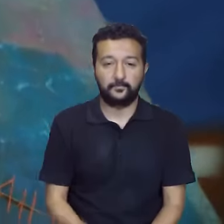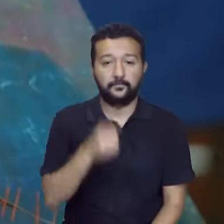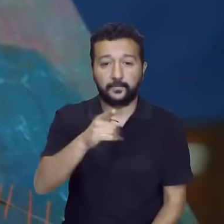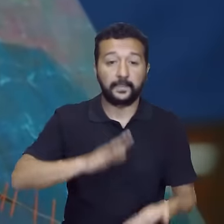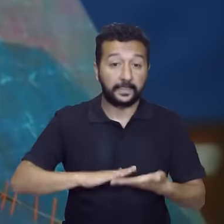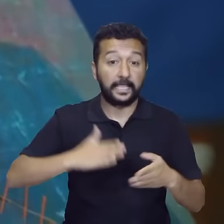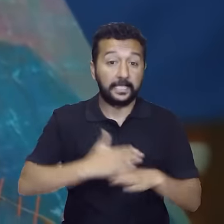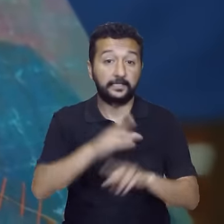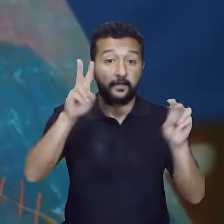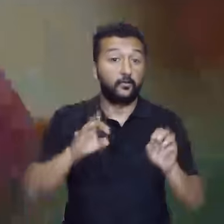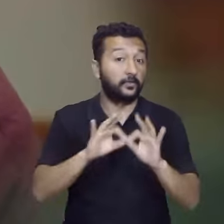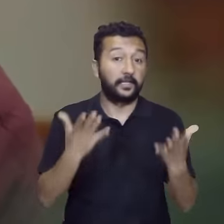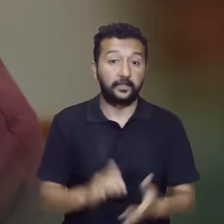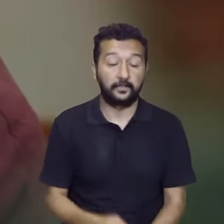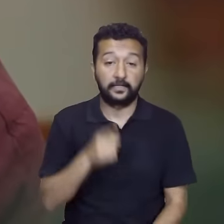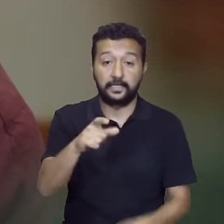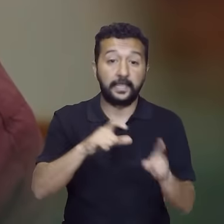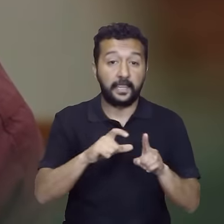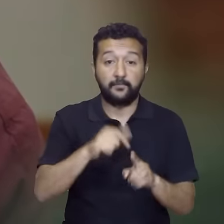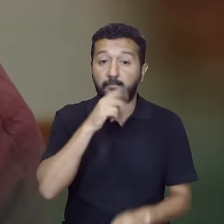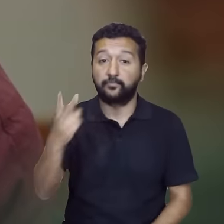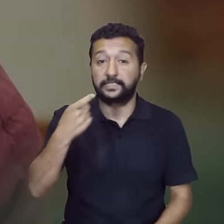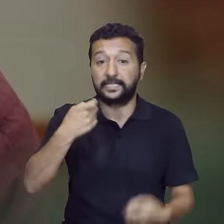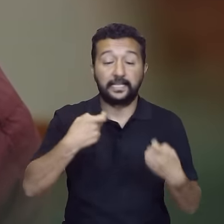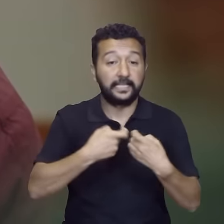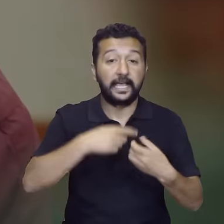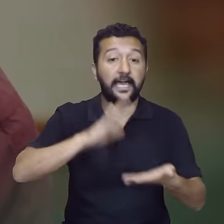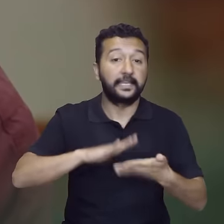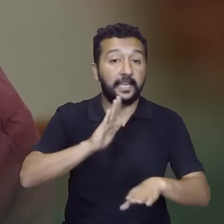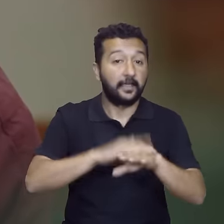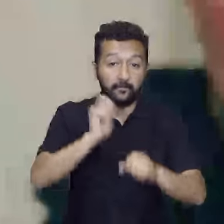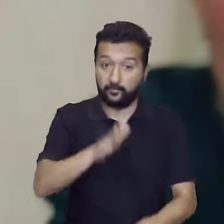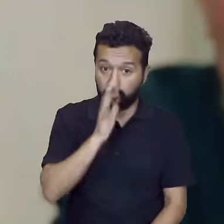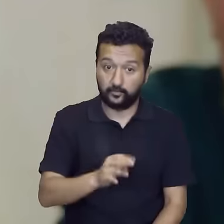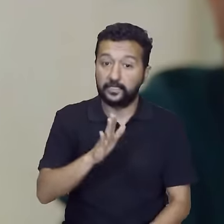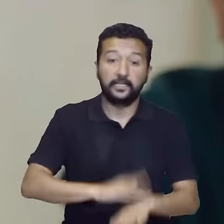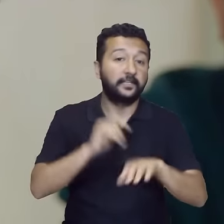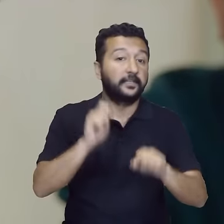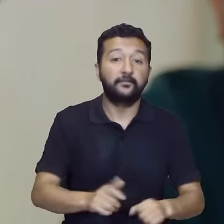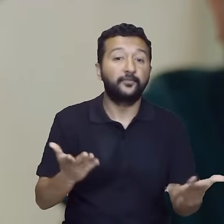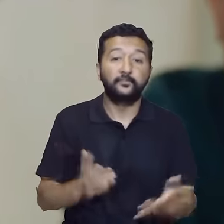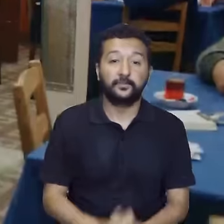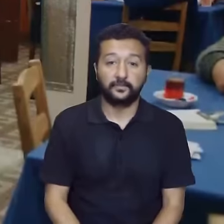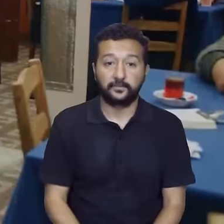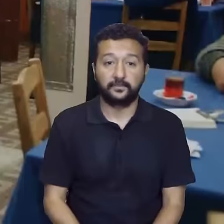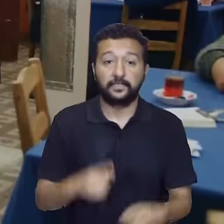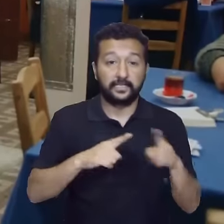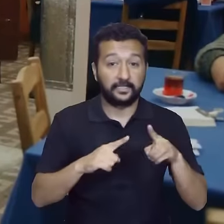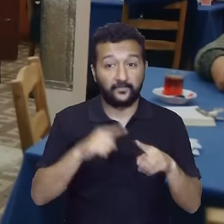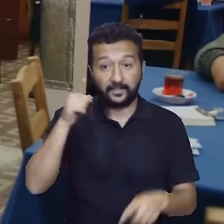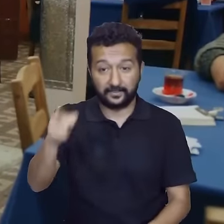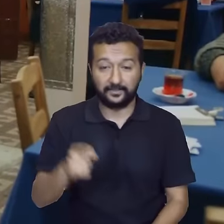Peki arkadaşlar, asıl mevzuya gelemedik. Dembaba'nın silah arkadaşları ne yapıyorlar biliyor musunuz? Ne yapıyorlarmış?